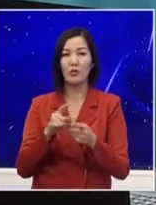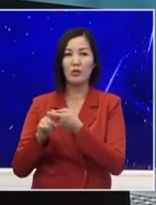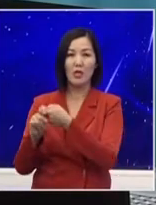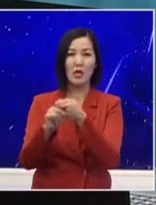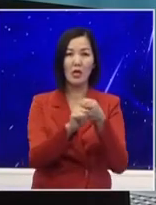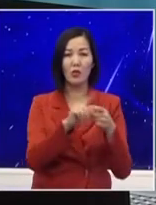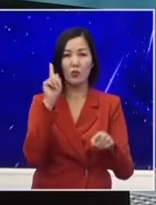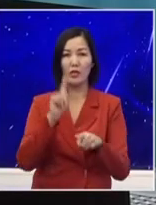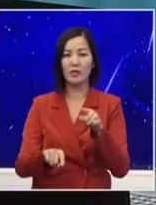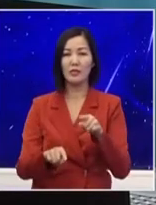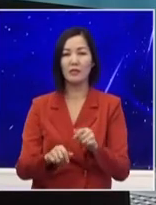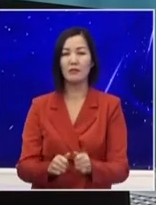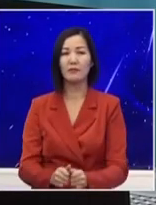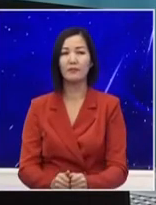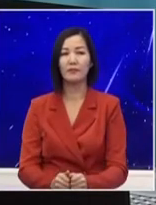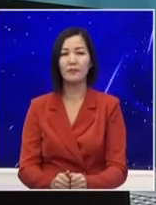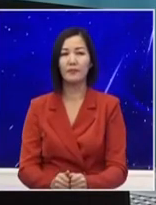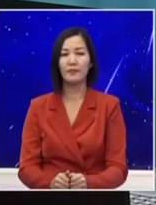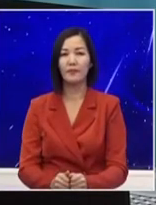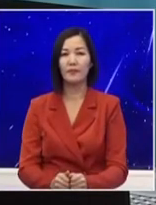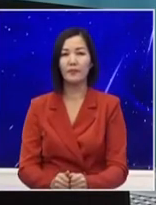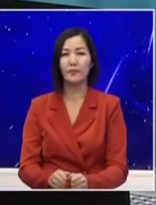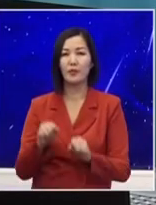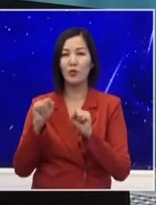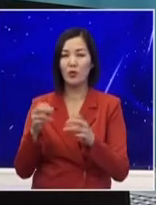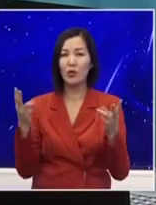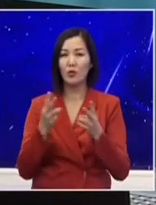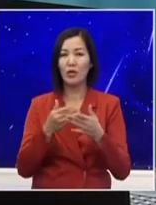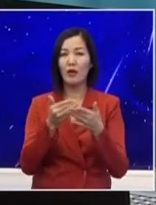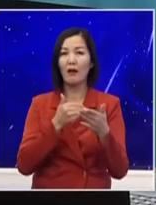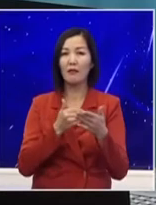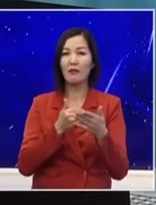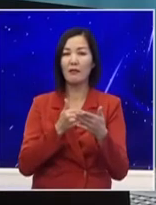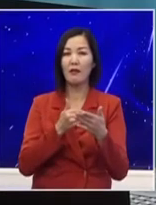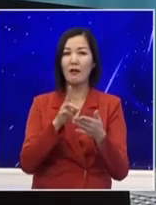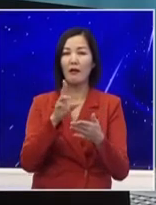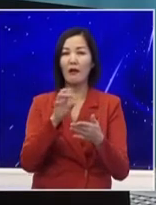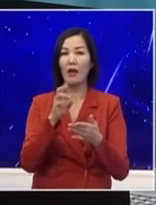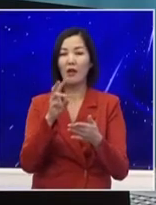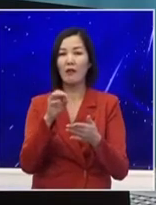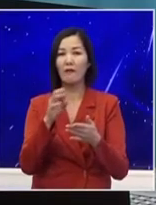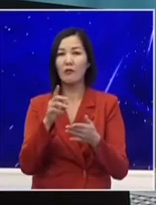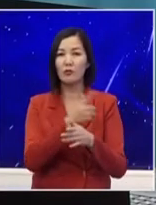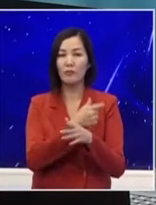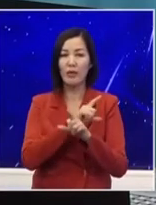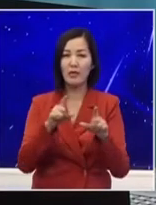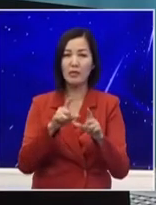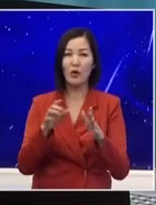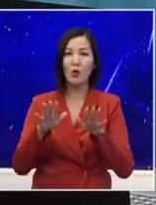Таралуы өте тез. Е боламай қаламыз. Өткенде көріндір ол қаптап кеткен кезде. Больницаларымыз жетпей